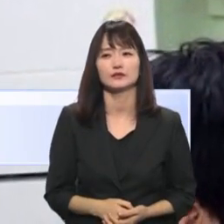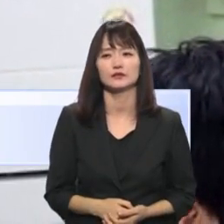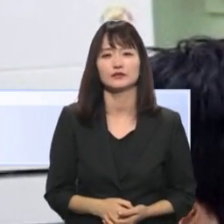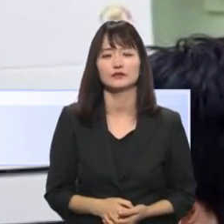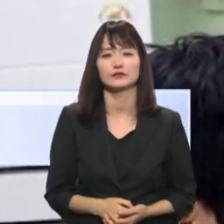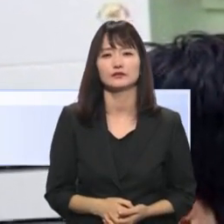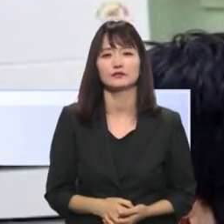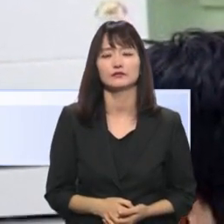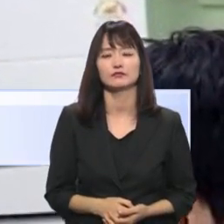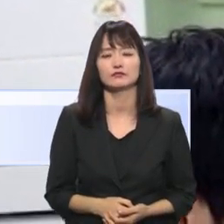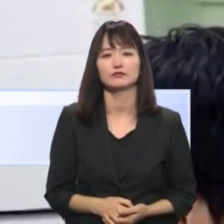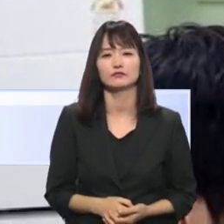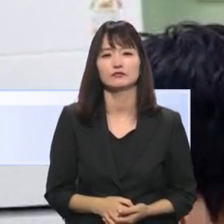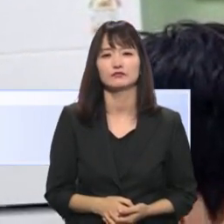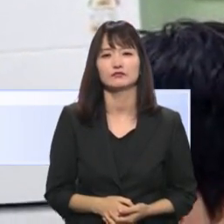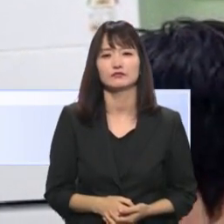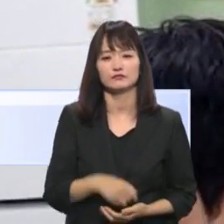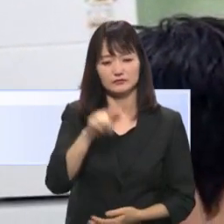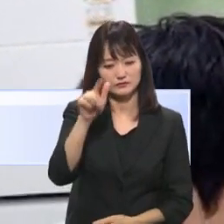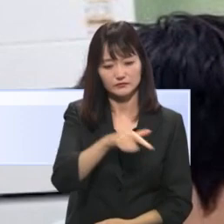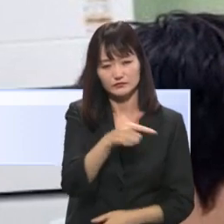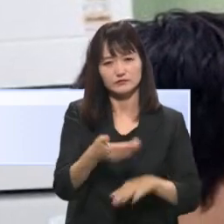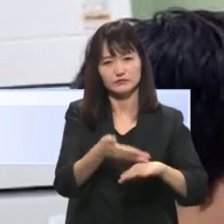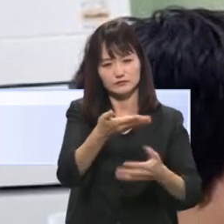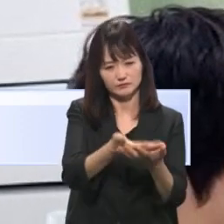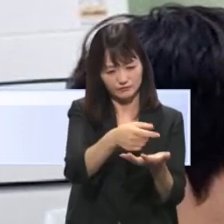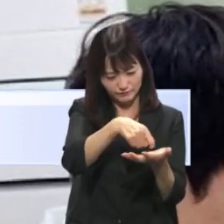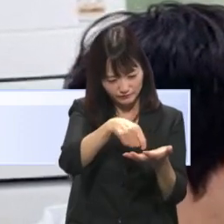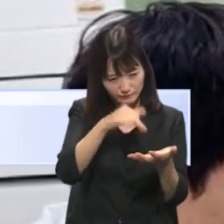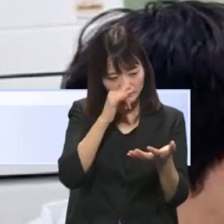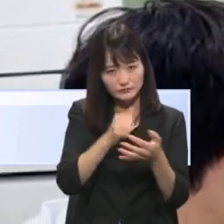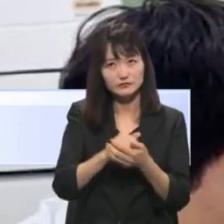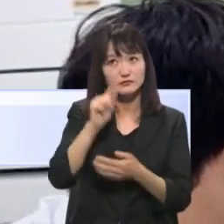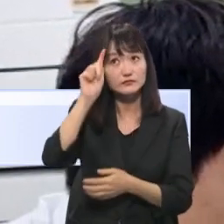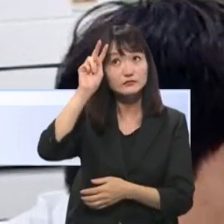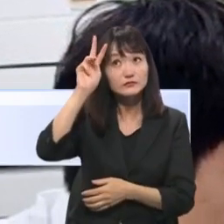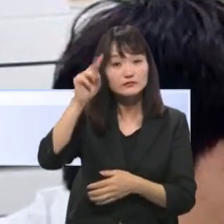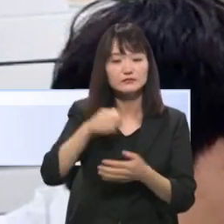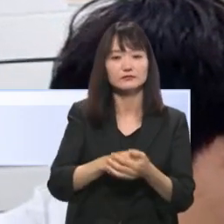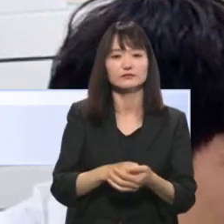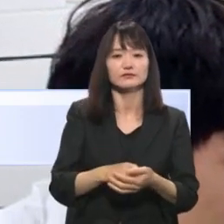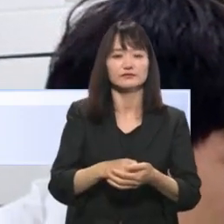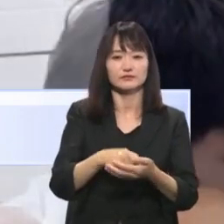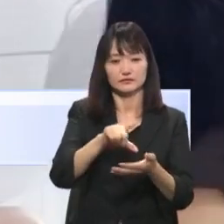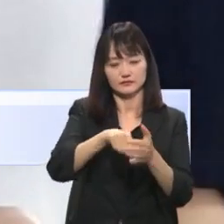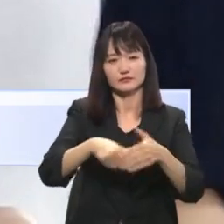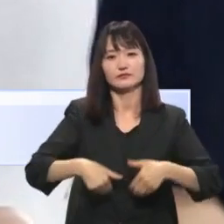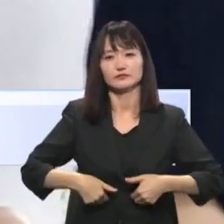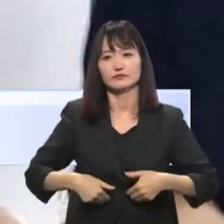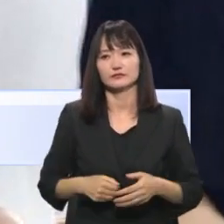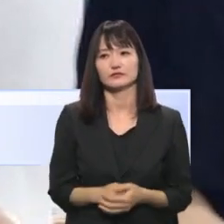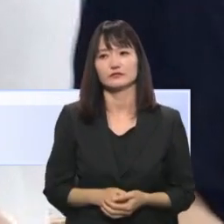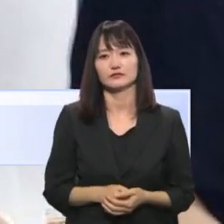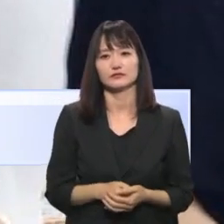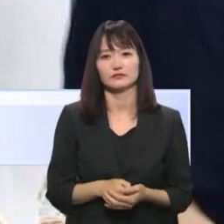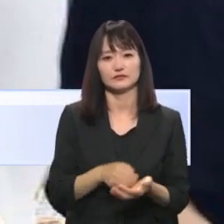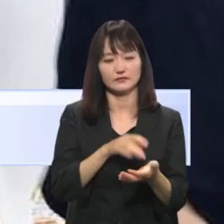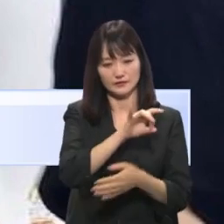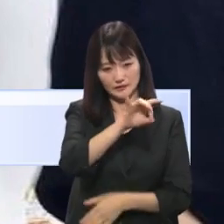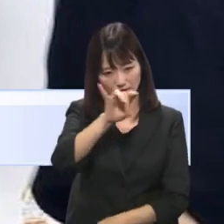그런 거는 뭐 이제 하루 이상 걸릴 때도 있고 몇 날 며칠을 하는 경우도 있고 콘텐츠마다 조금씩 다른 거